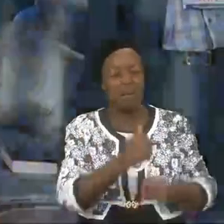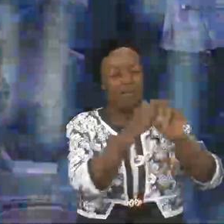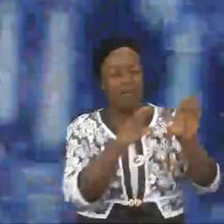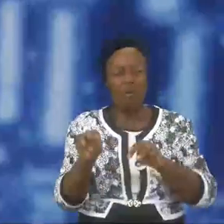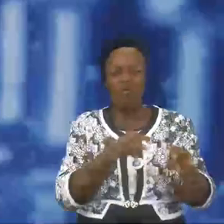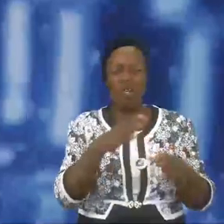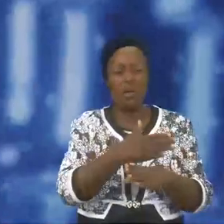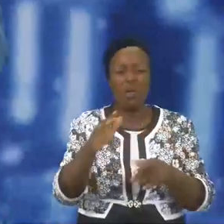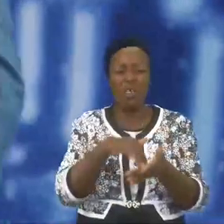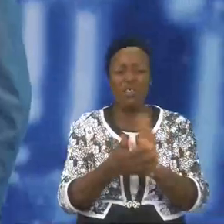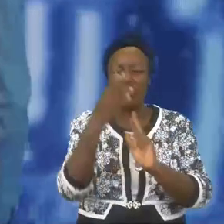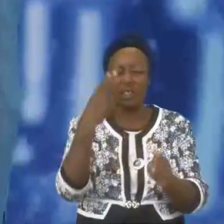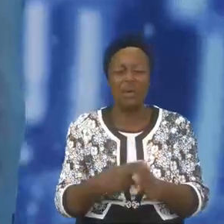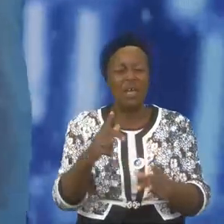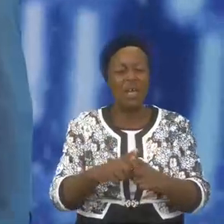montagnes qui se déplacent,